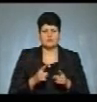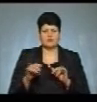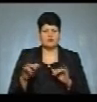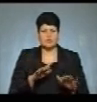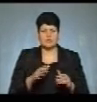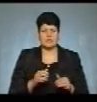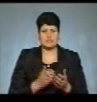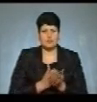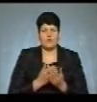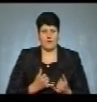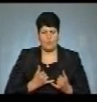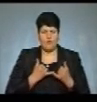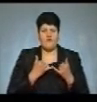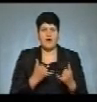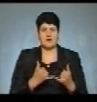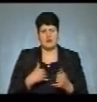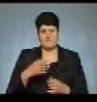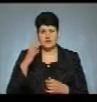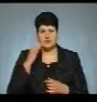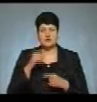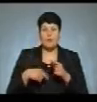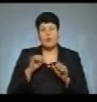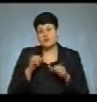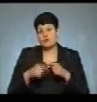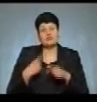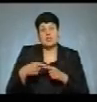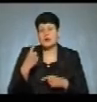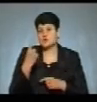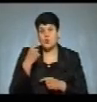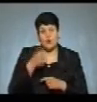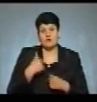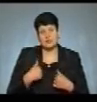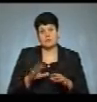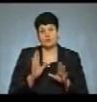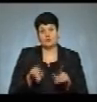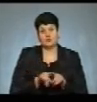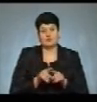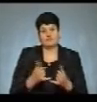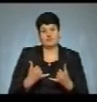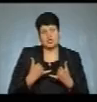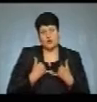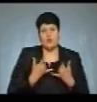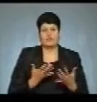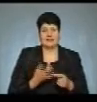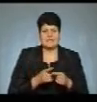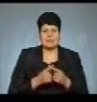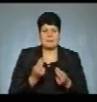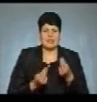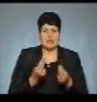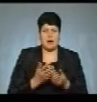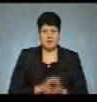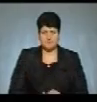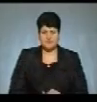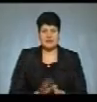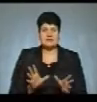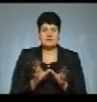заслуговує поваги. Я вважаю, що можливо через 100 років і нас будуть так вшановувати такими патріотичними іграми.